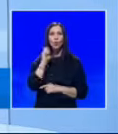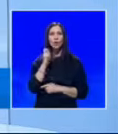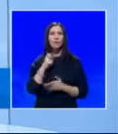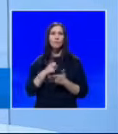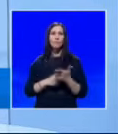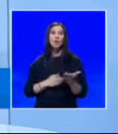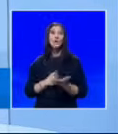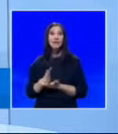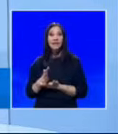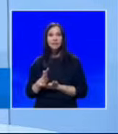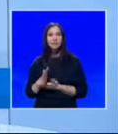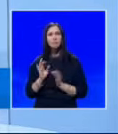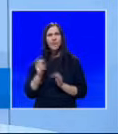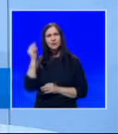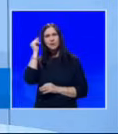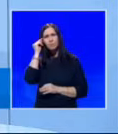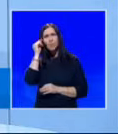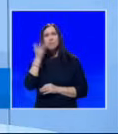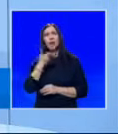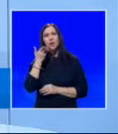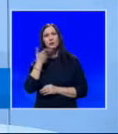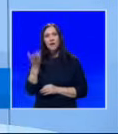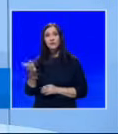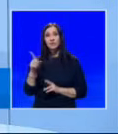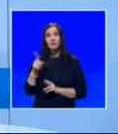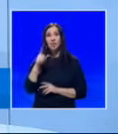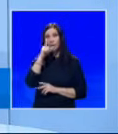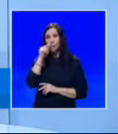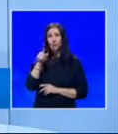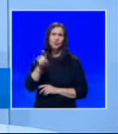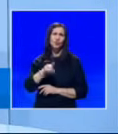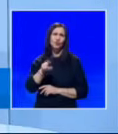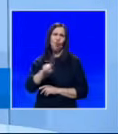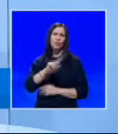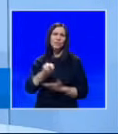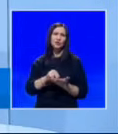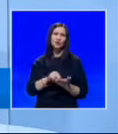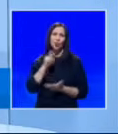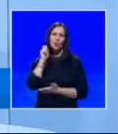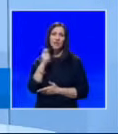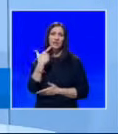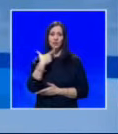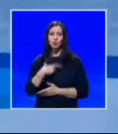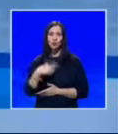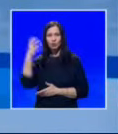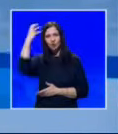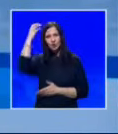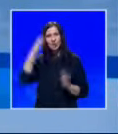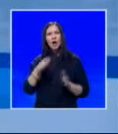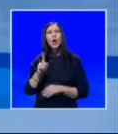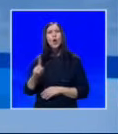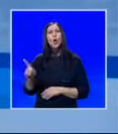Украина просто е средство. Нека да си спомним изказването на Путин. Той не счита Украина даже за самостоятелна държава. Коя е крайната